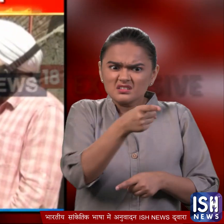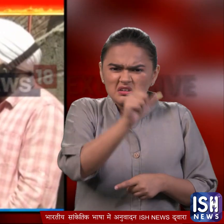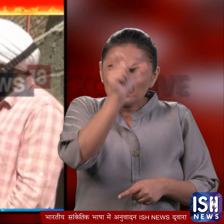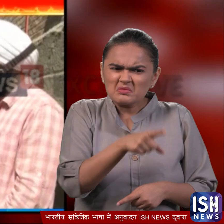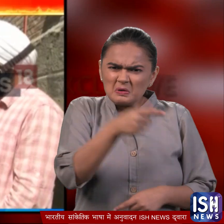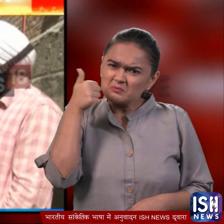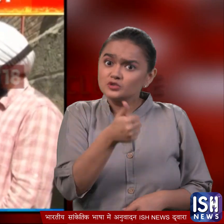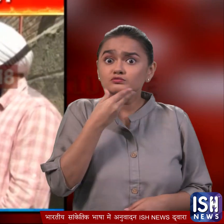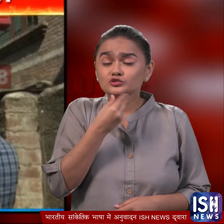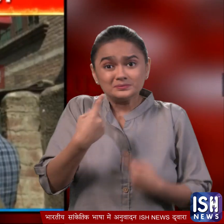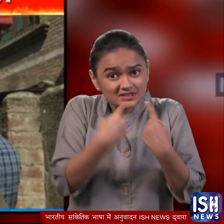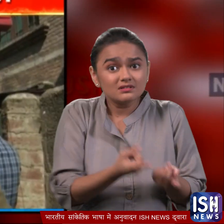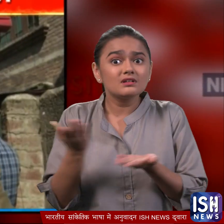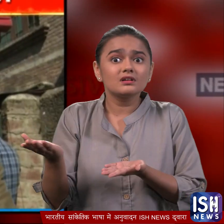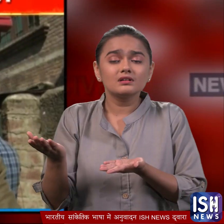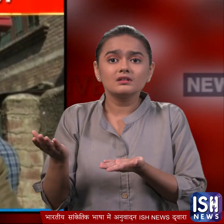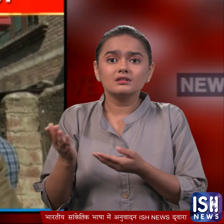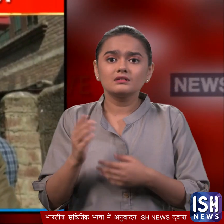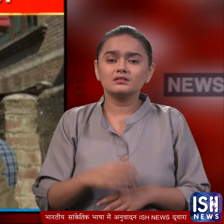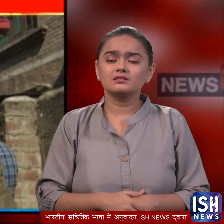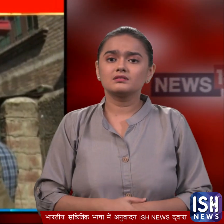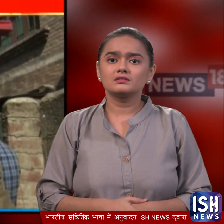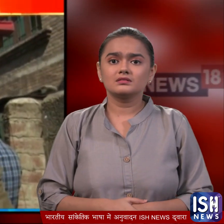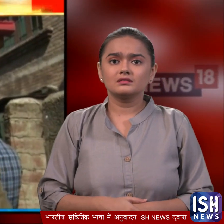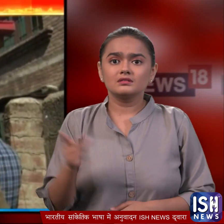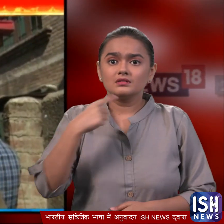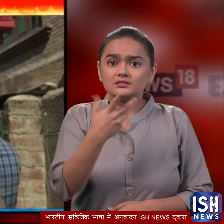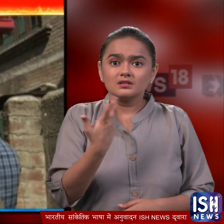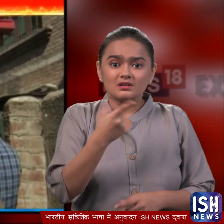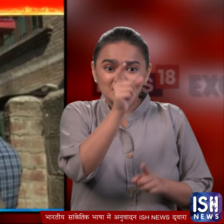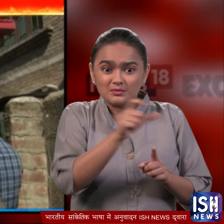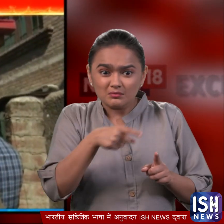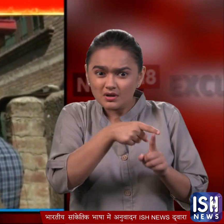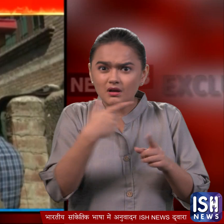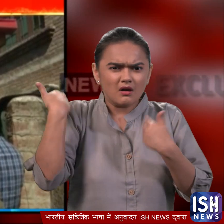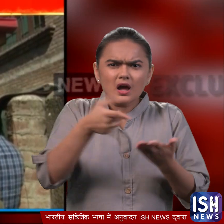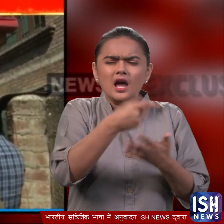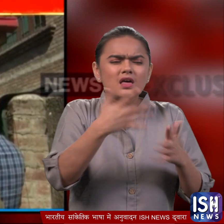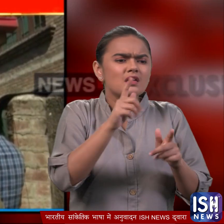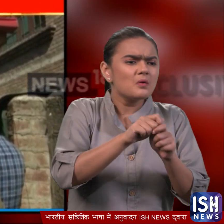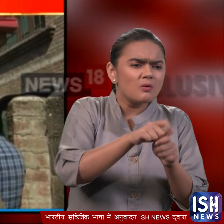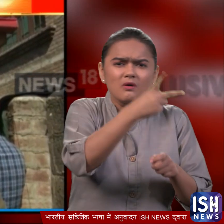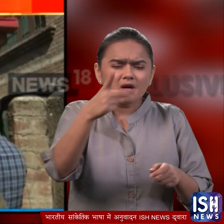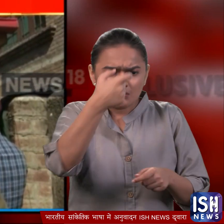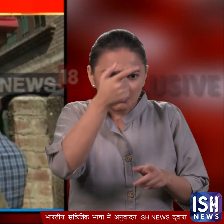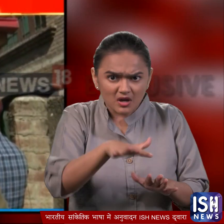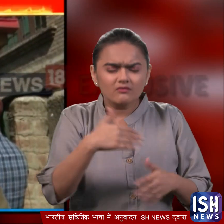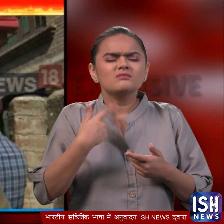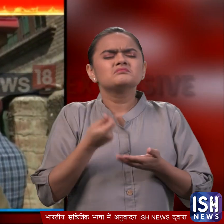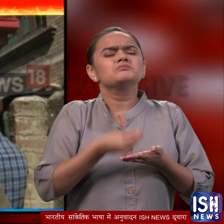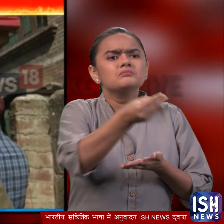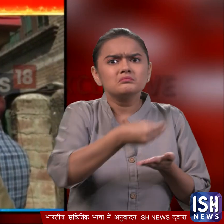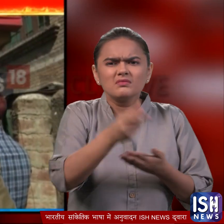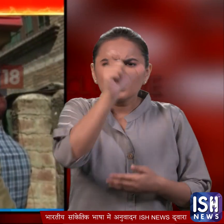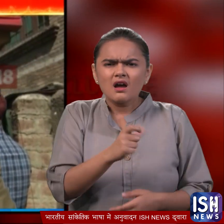सुपिंदर की दरियादिली की मिसाल देते हैं। 50% अपनी पे गरीबों, यतीमों, मिस्किनों, राह चलते हुए को भी